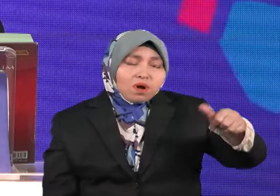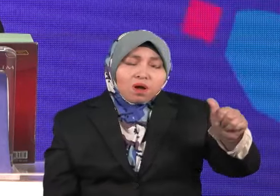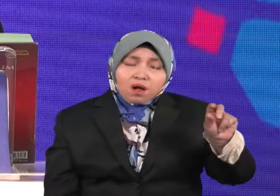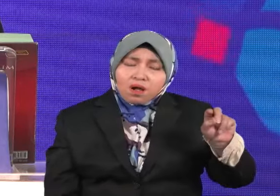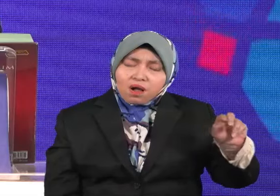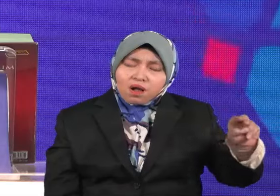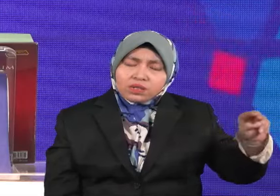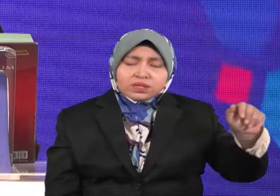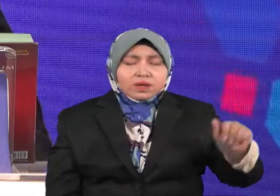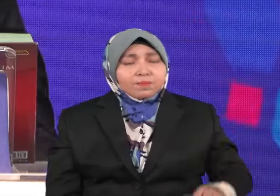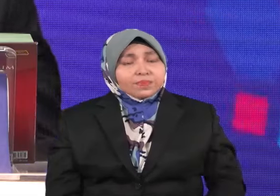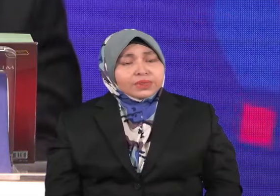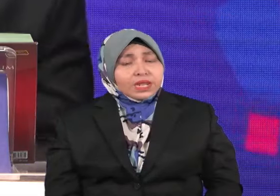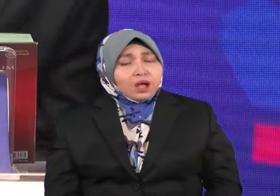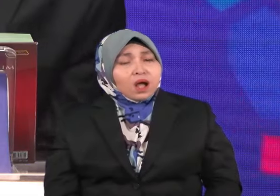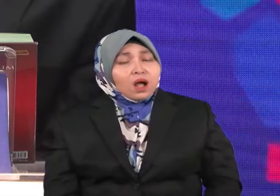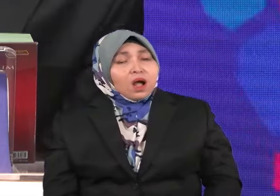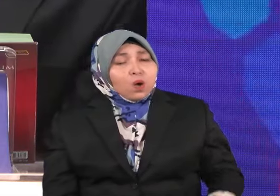وَالْفُرْقَانِ